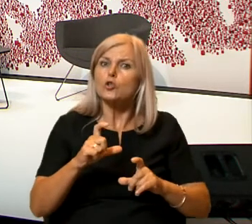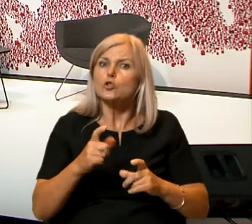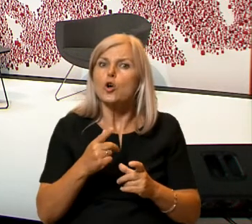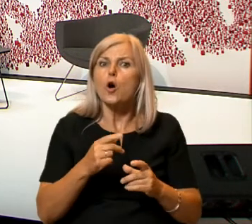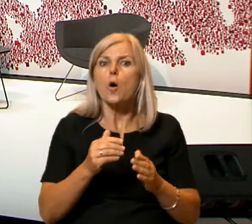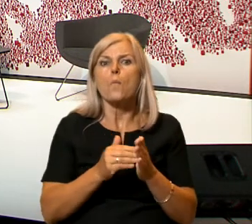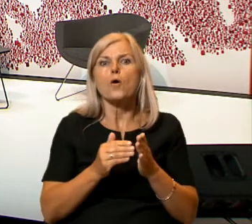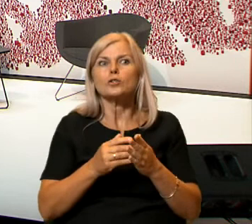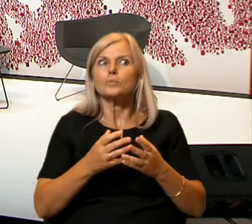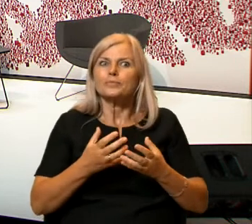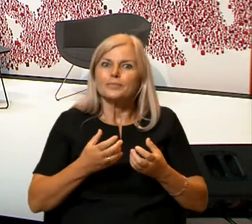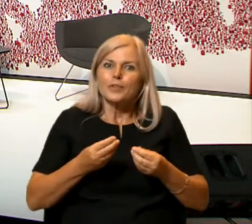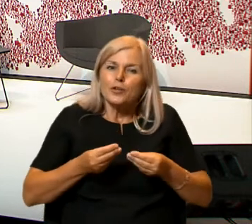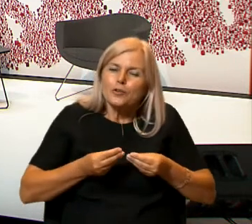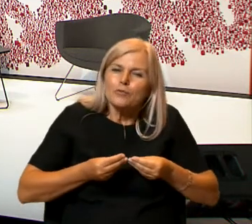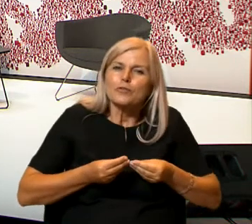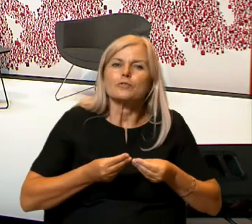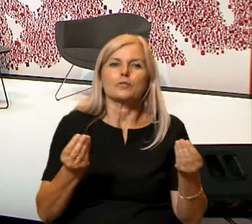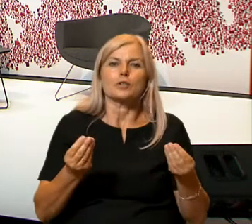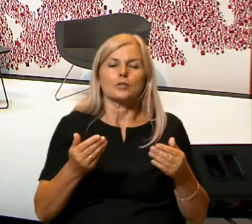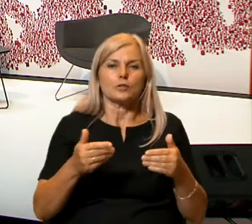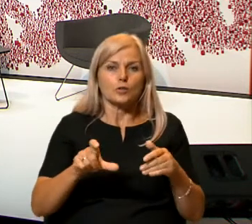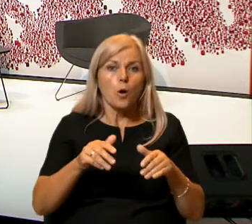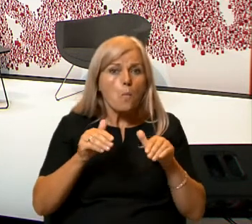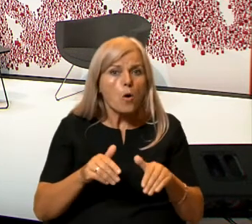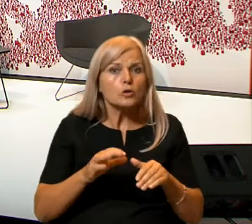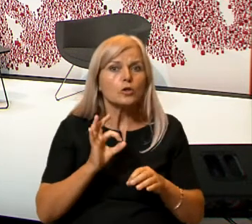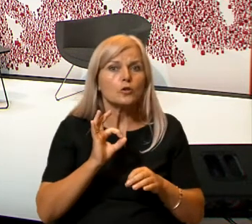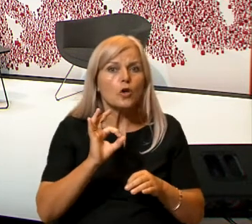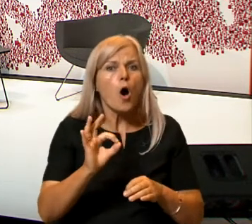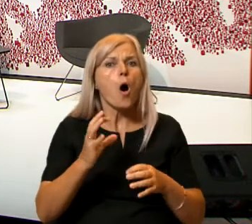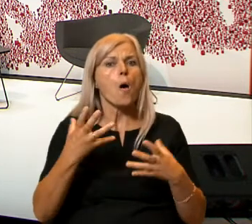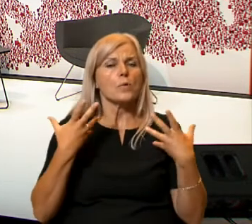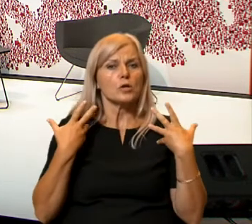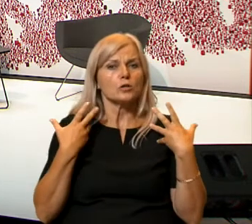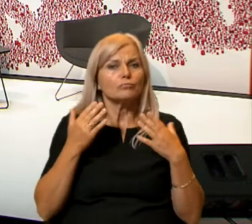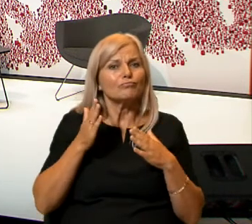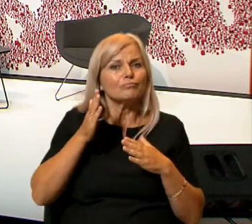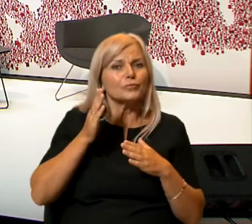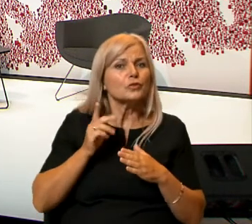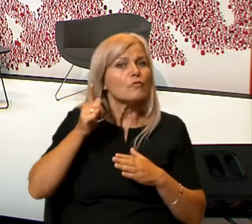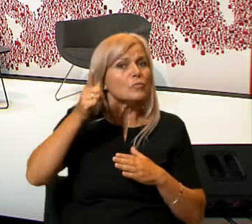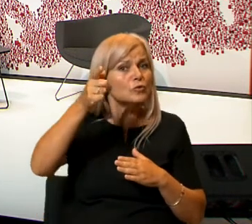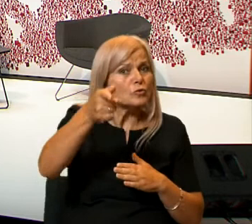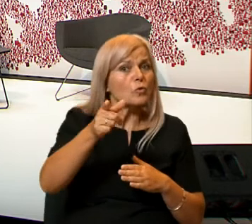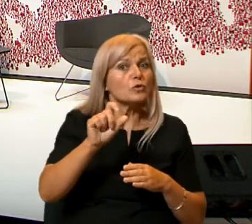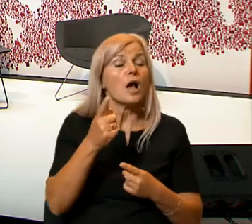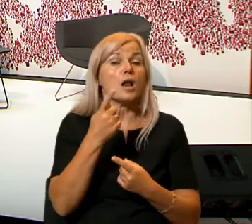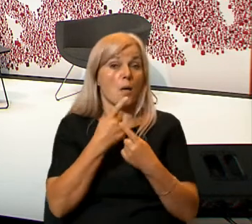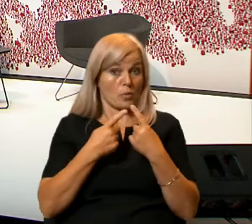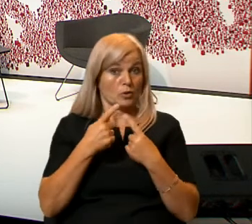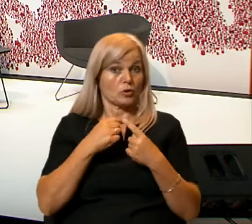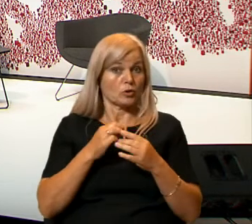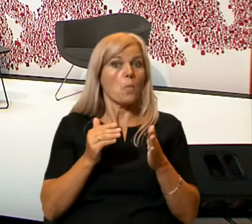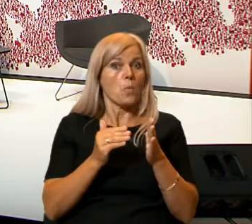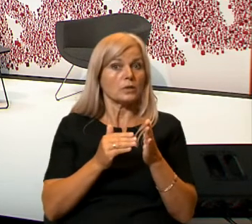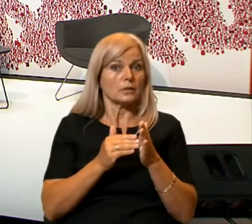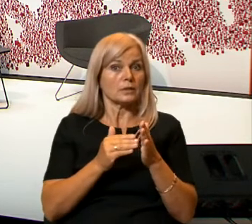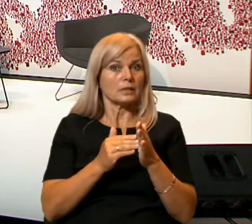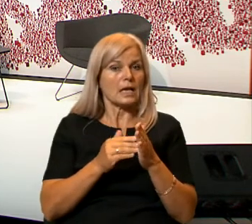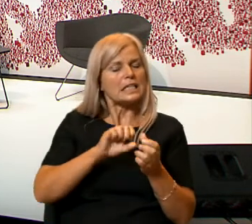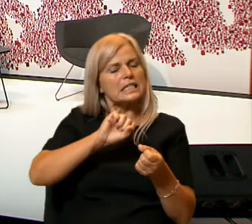aspirować, czegoś, co może dać dobre życie nam wszystkim, ale myślę, że do tego potrzebna jest